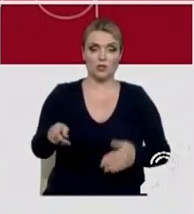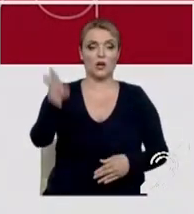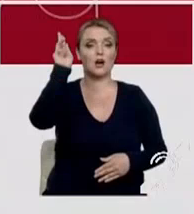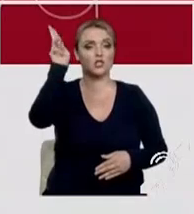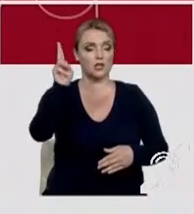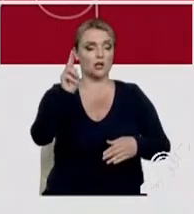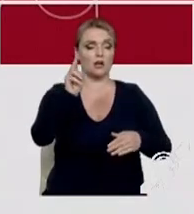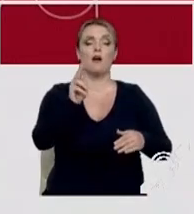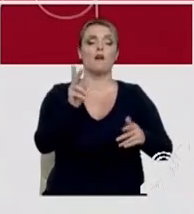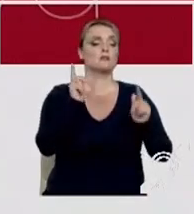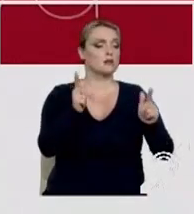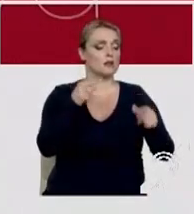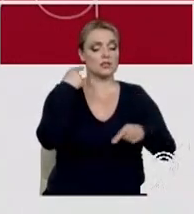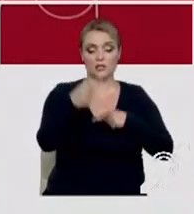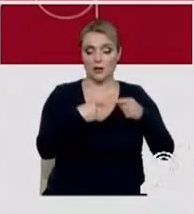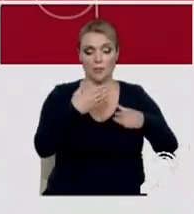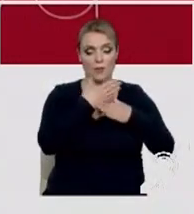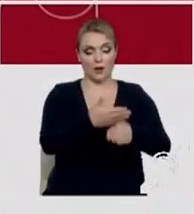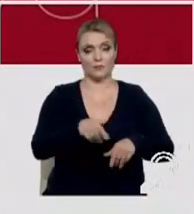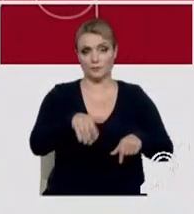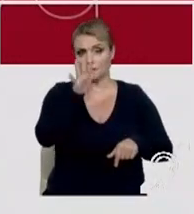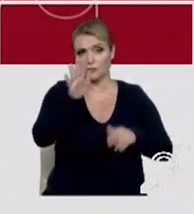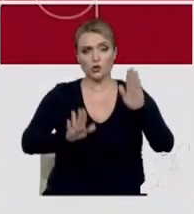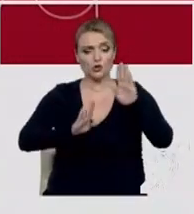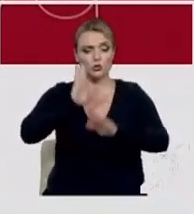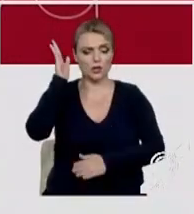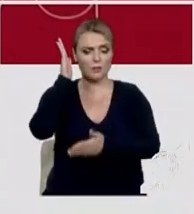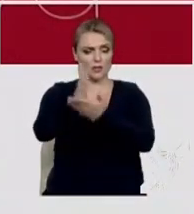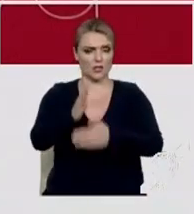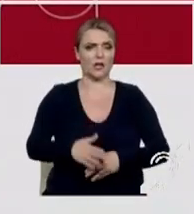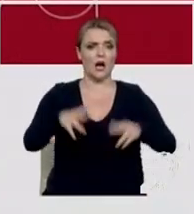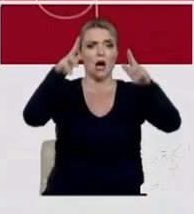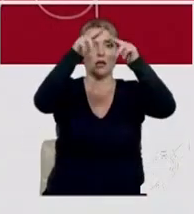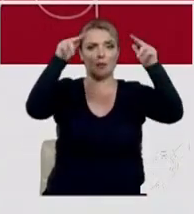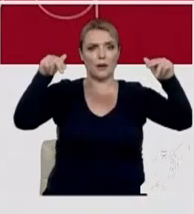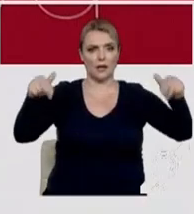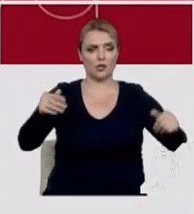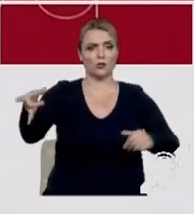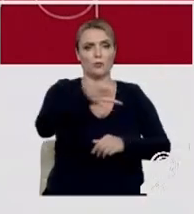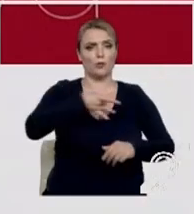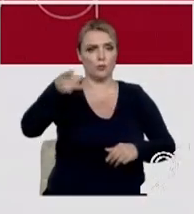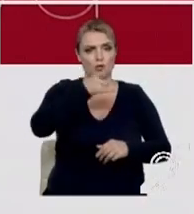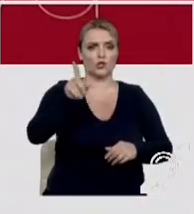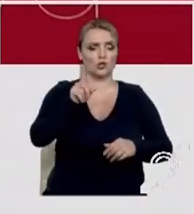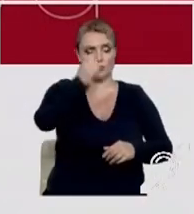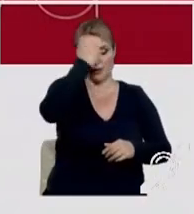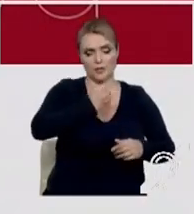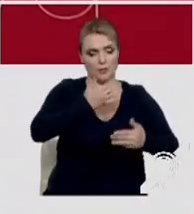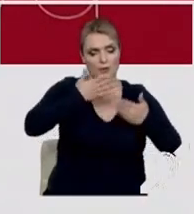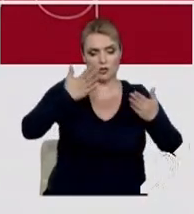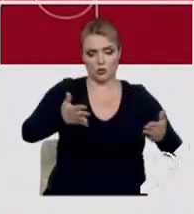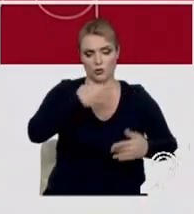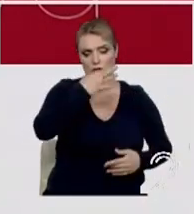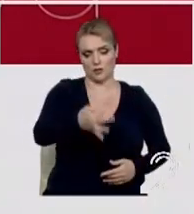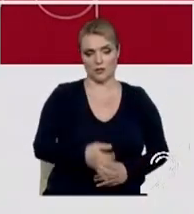întreaga lume. La Chișinău, zeci de persoane au mers de dimineață la Palatul Republicii pentru a aduce un omagiu acestor persoane prin donare